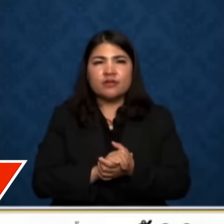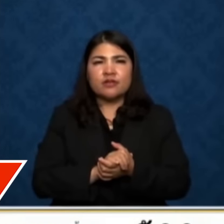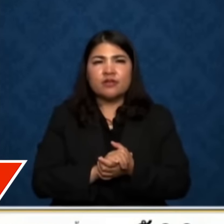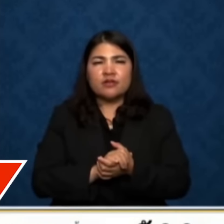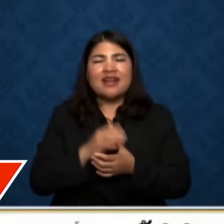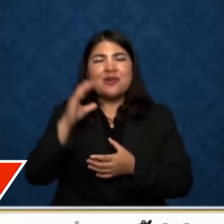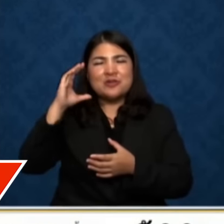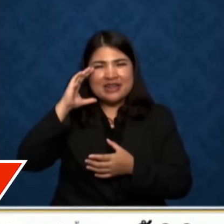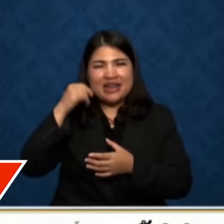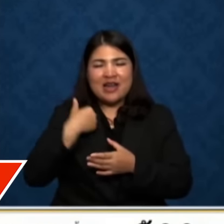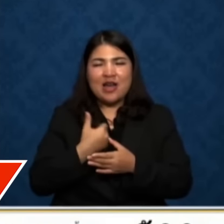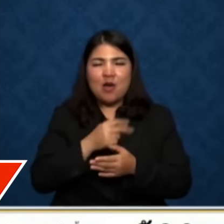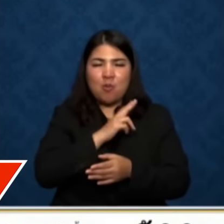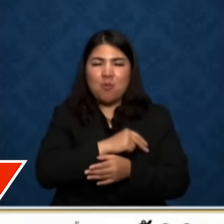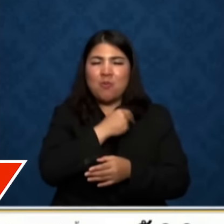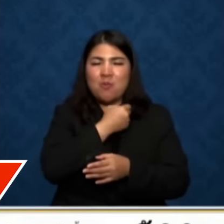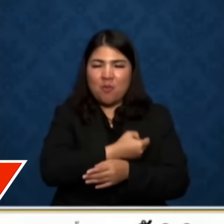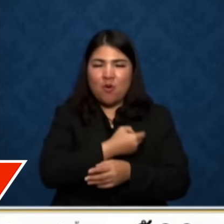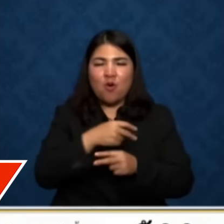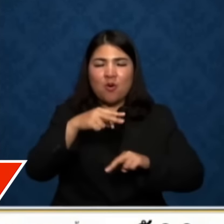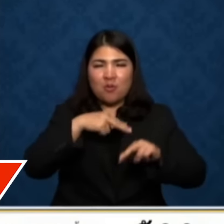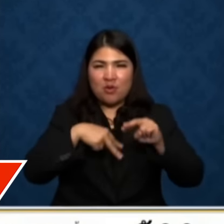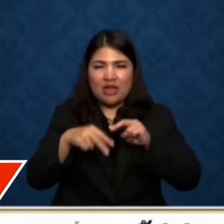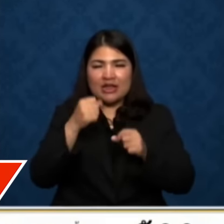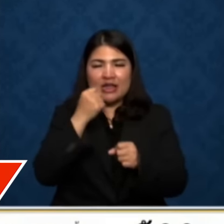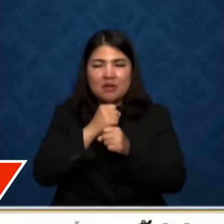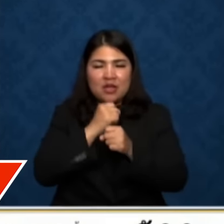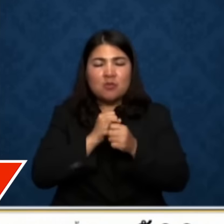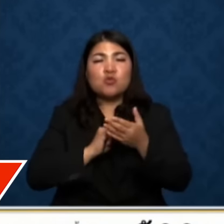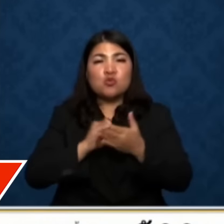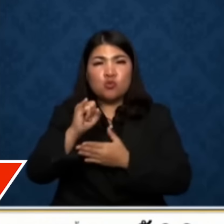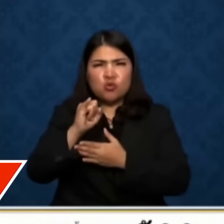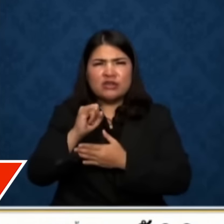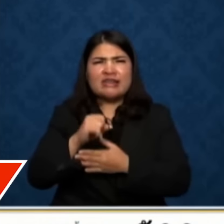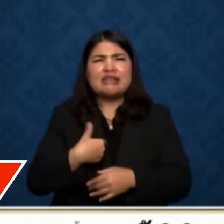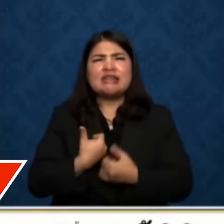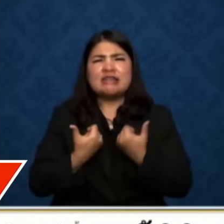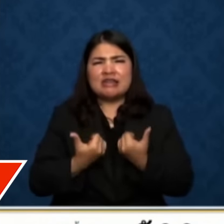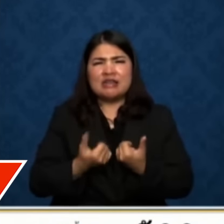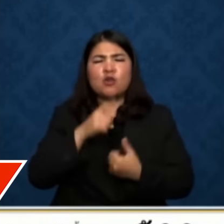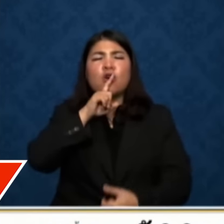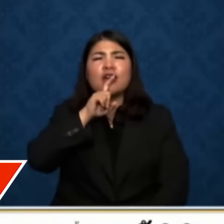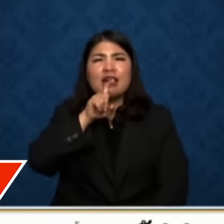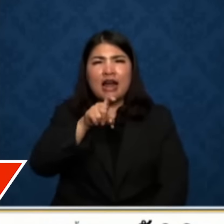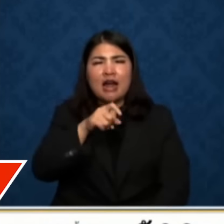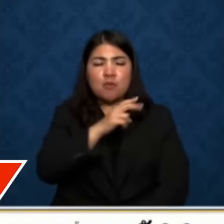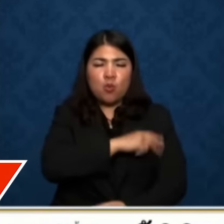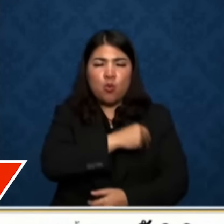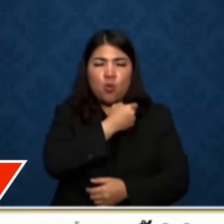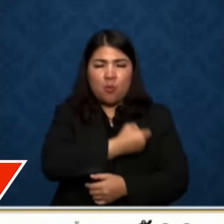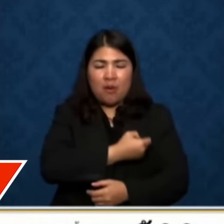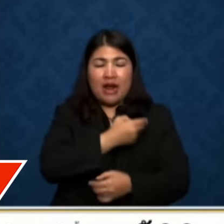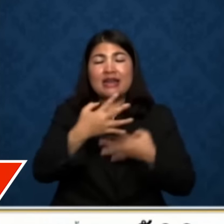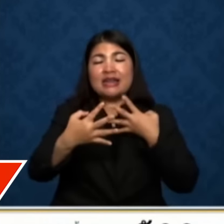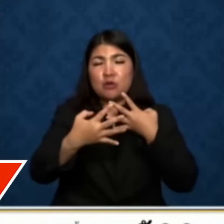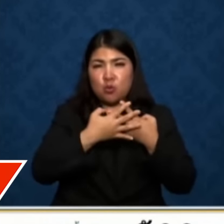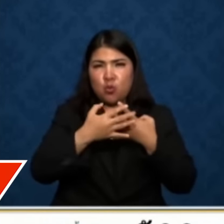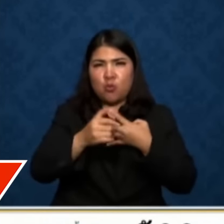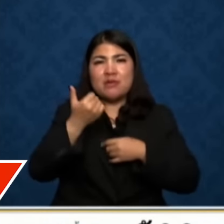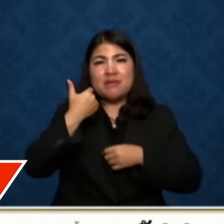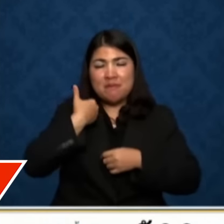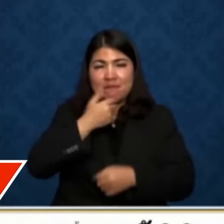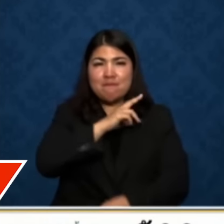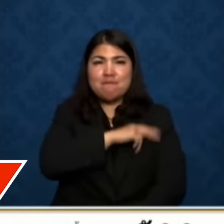คุณหมอเนี่ยประกอบวิชาชีพวิชากรรมอย่างถูกต้องทีนี้ต้องถามครับว่าแล้วสรุปโรงพยาบาลราชทัณฑ์มีหมอออโ